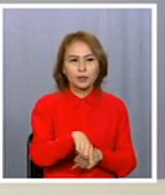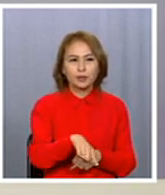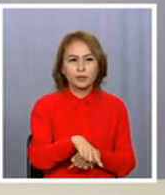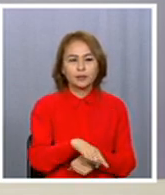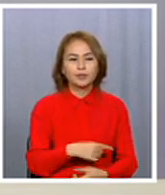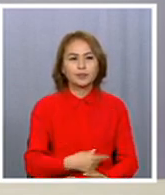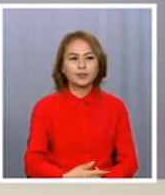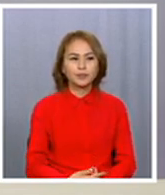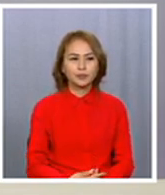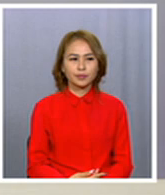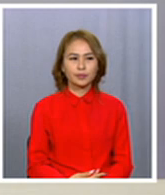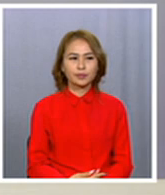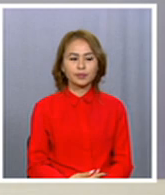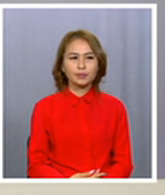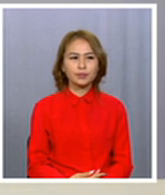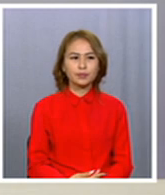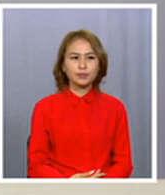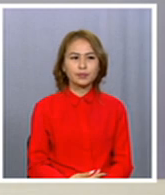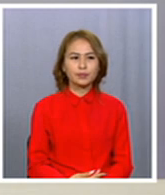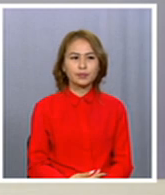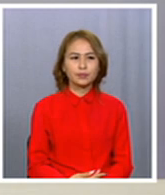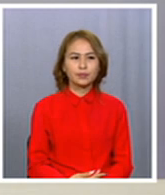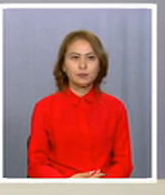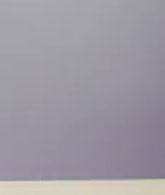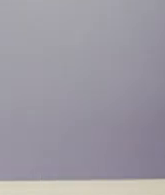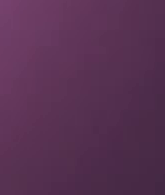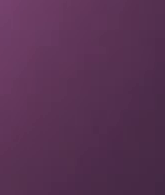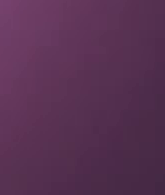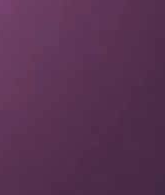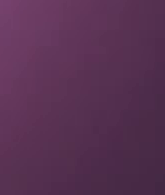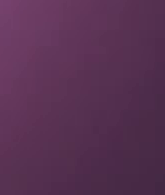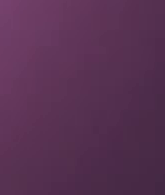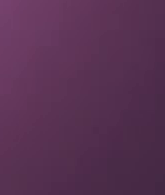Осымен сабағымызды аяқтаймыз. Сау болыңыздар!